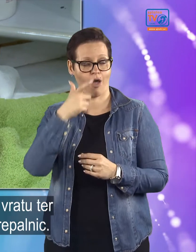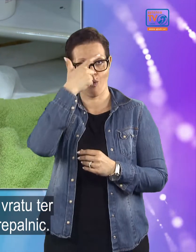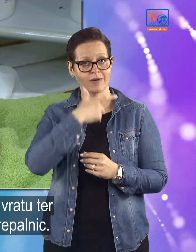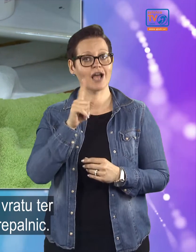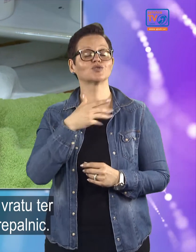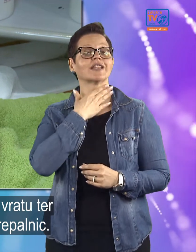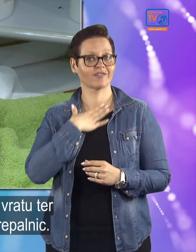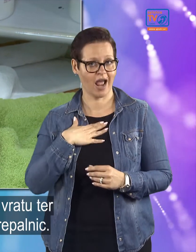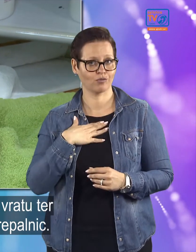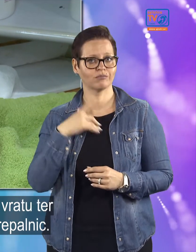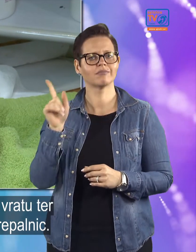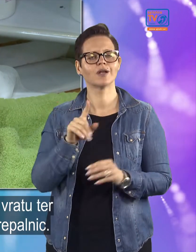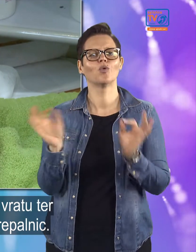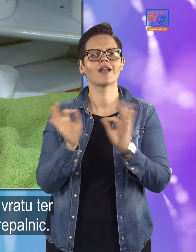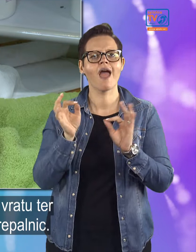in trepalnic.